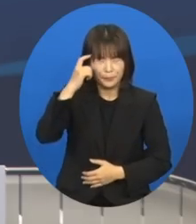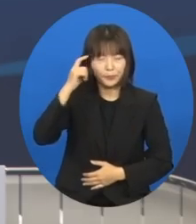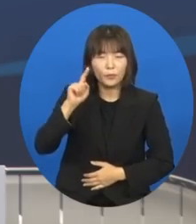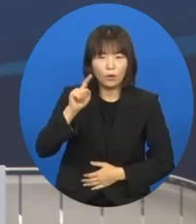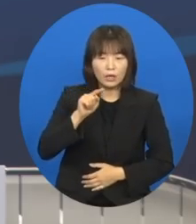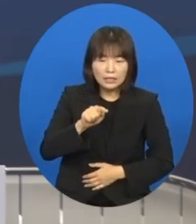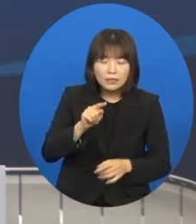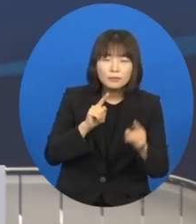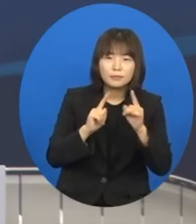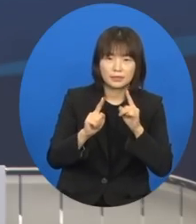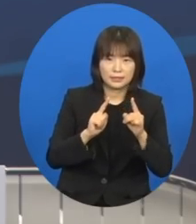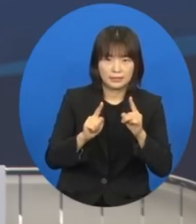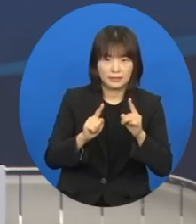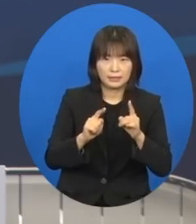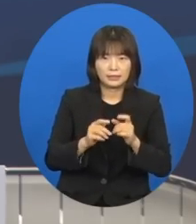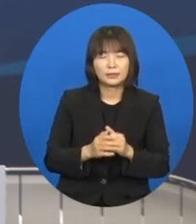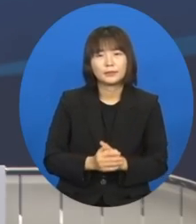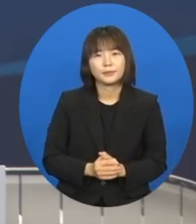말씀